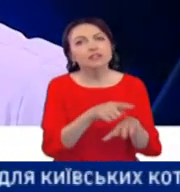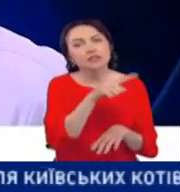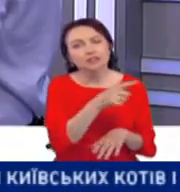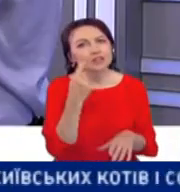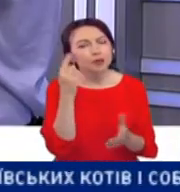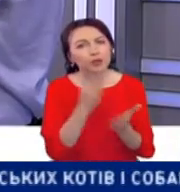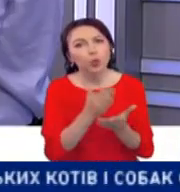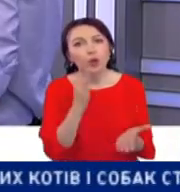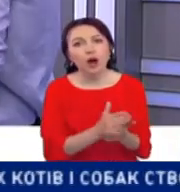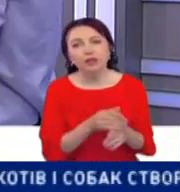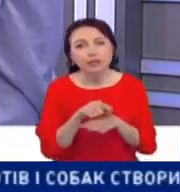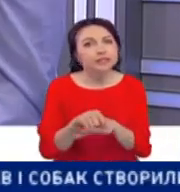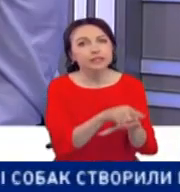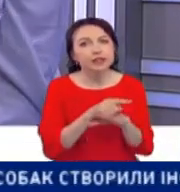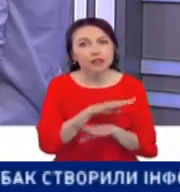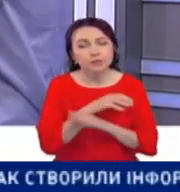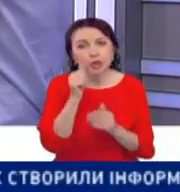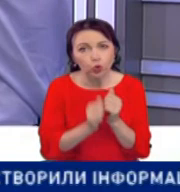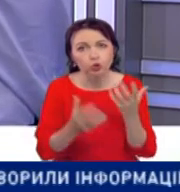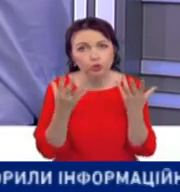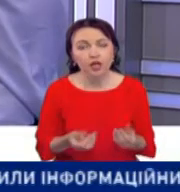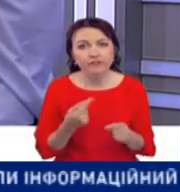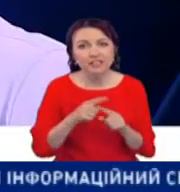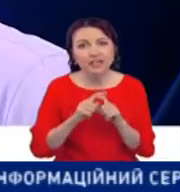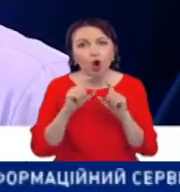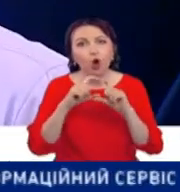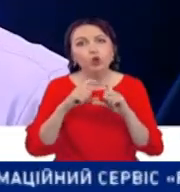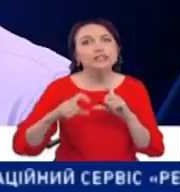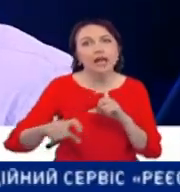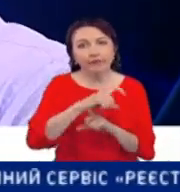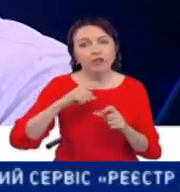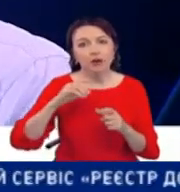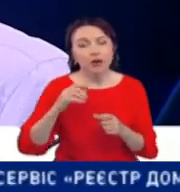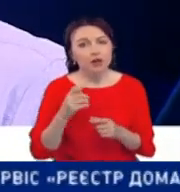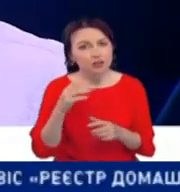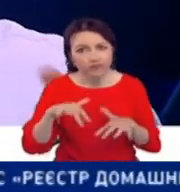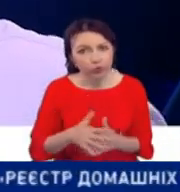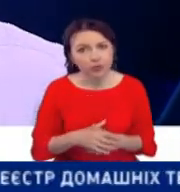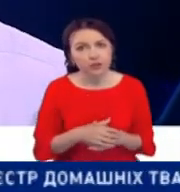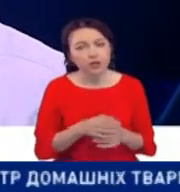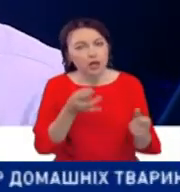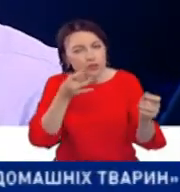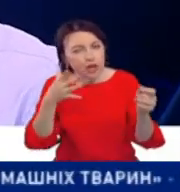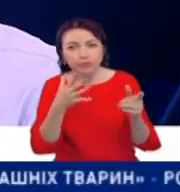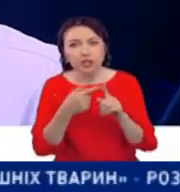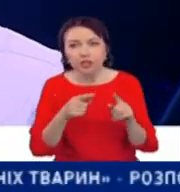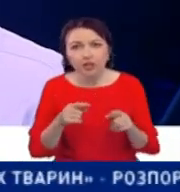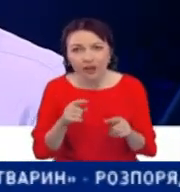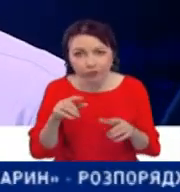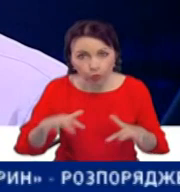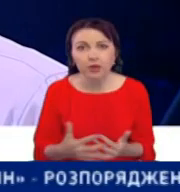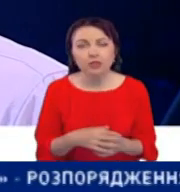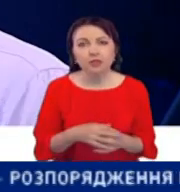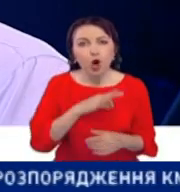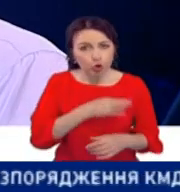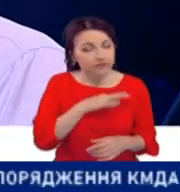регулярно їздять на смерть кожен день в цих консервних банках, вони не втомились. Снайпери не втомились, розвідники не втомились. Всім